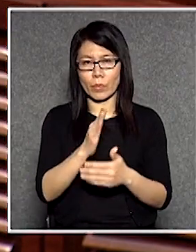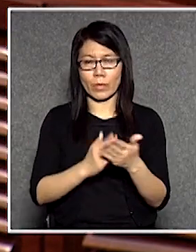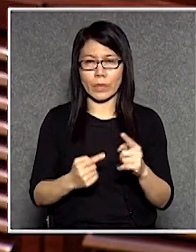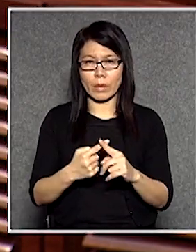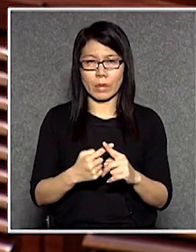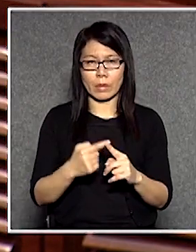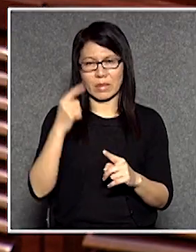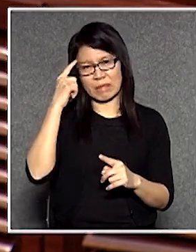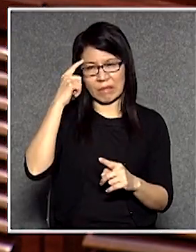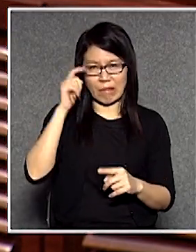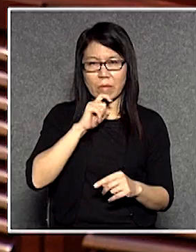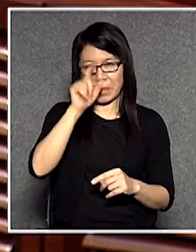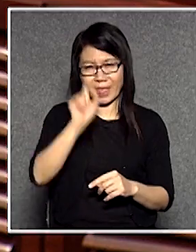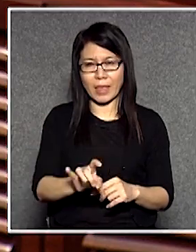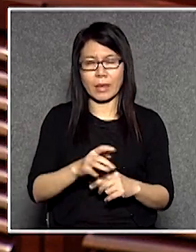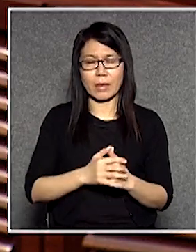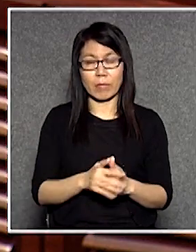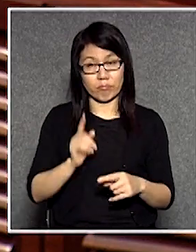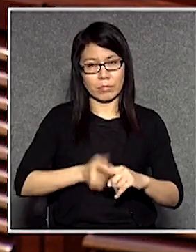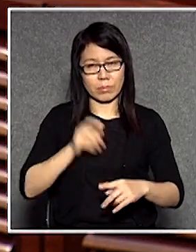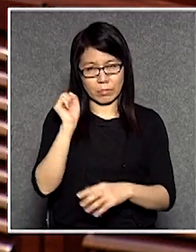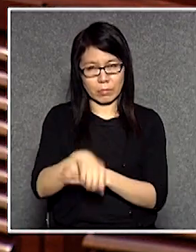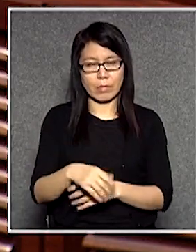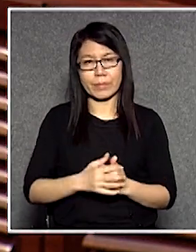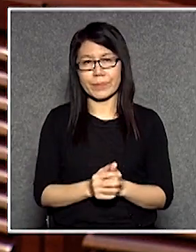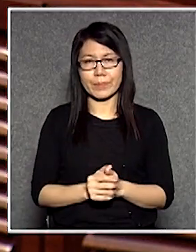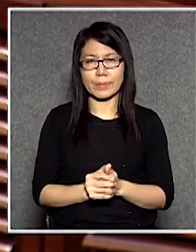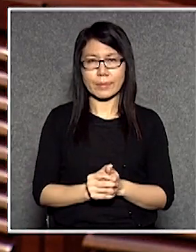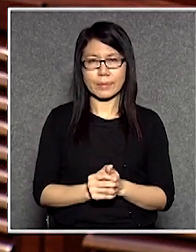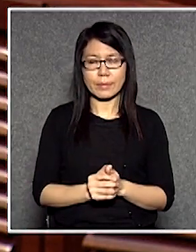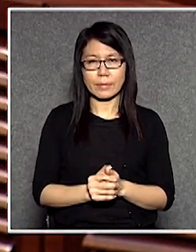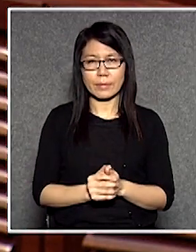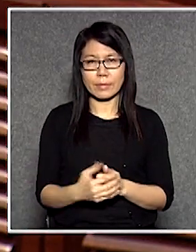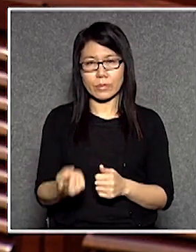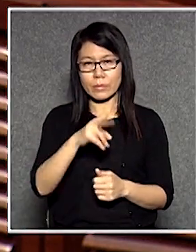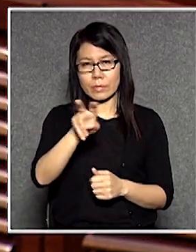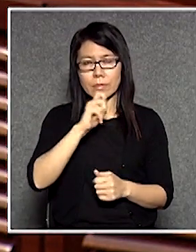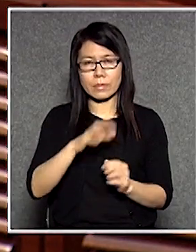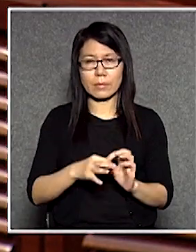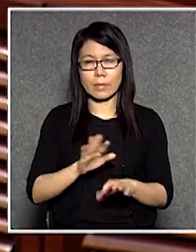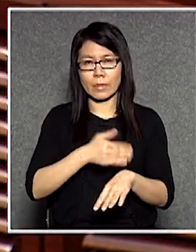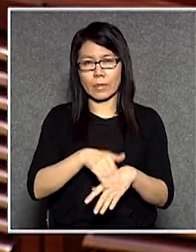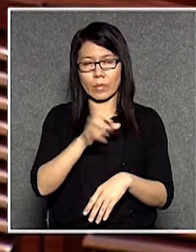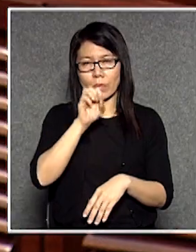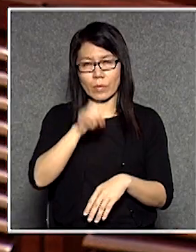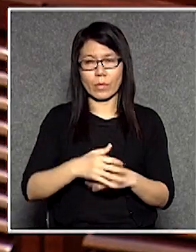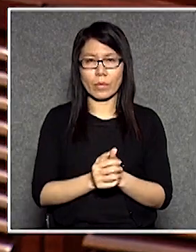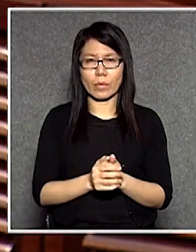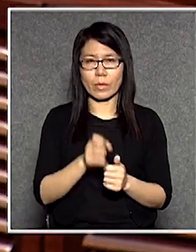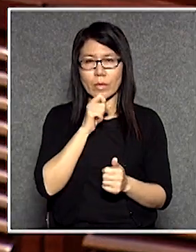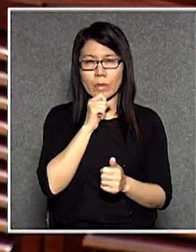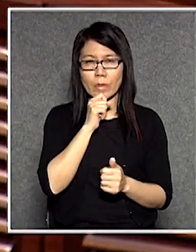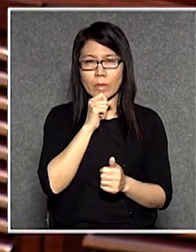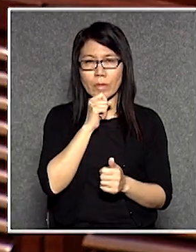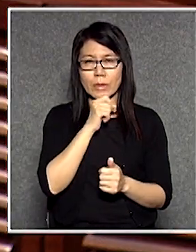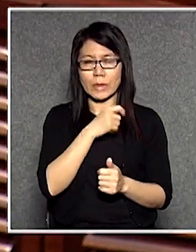態好有問題。我非常同意喎。我哋淨係睇翻我啱啱所講嘅，有兩位比較